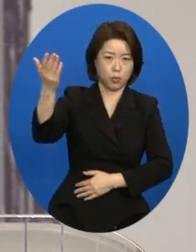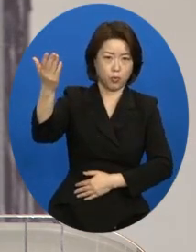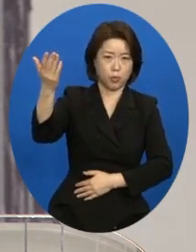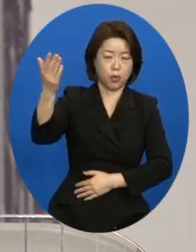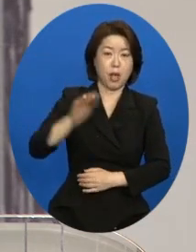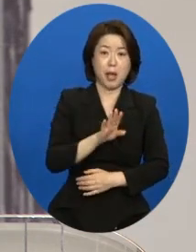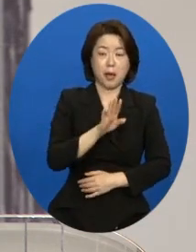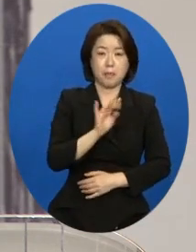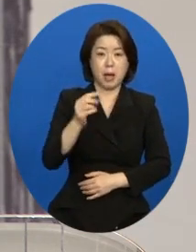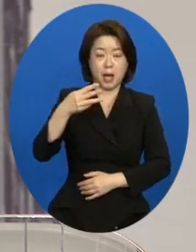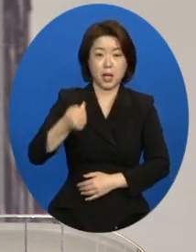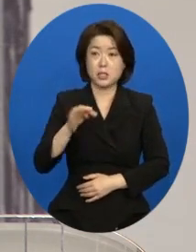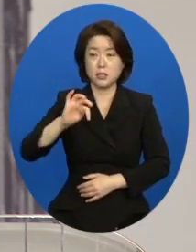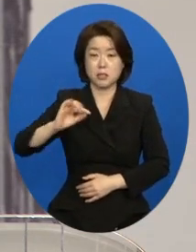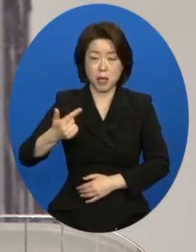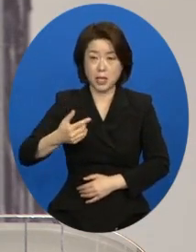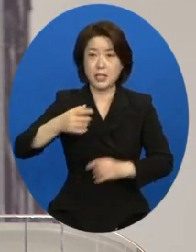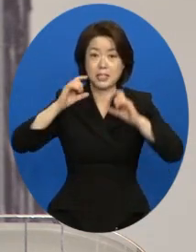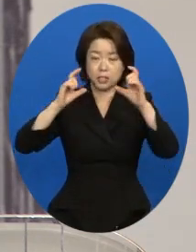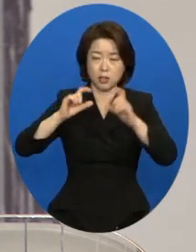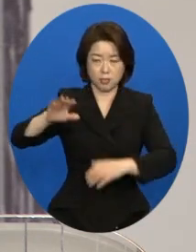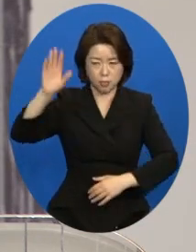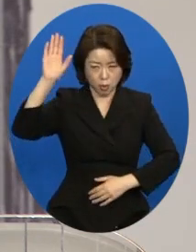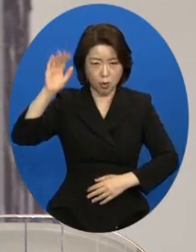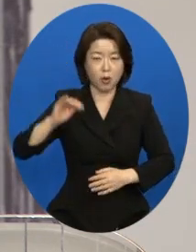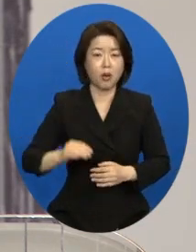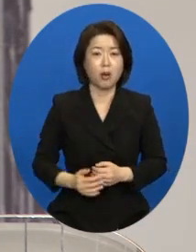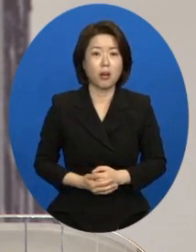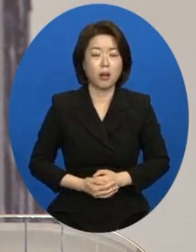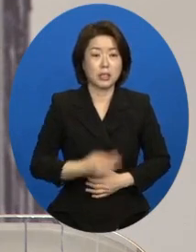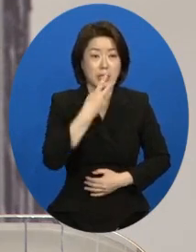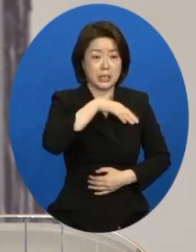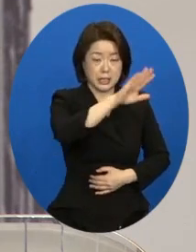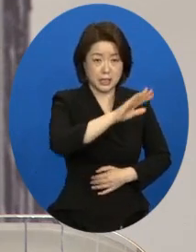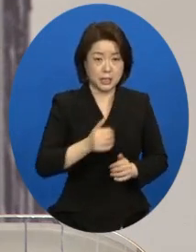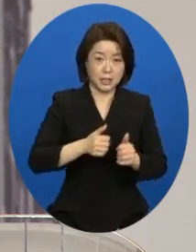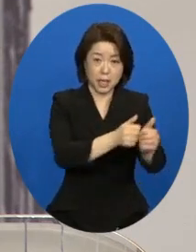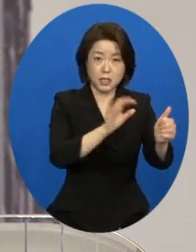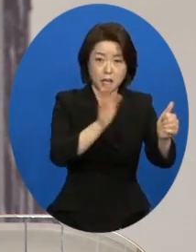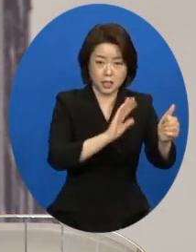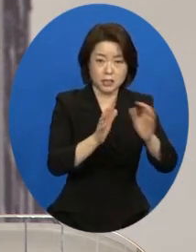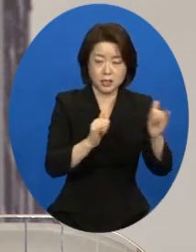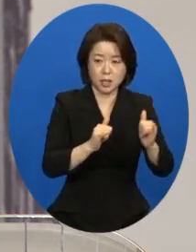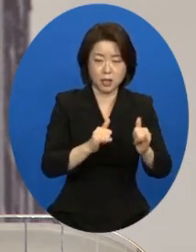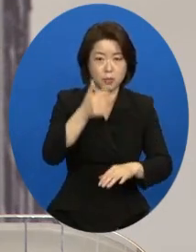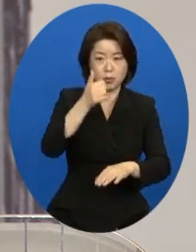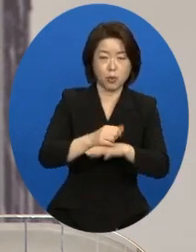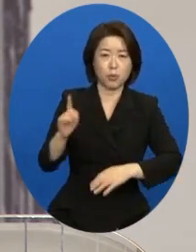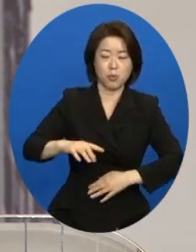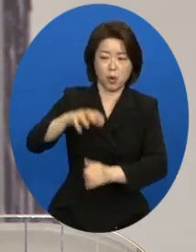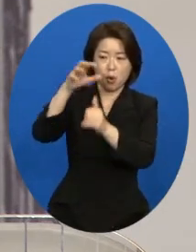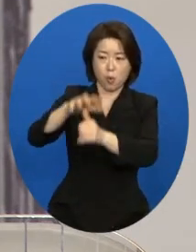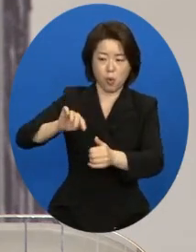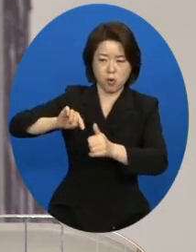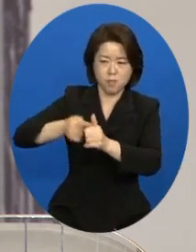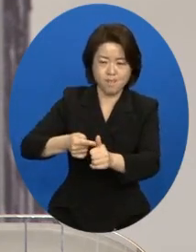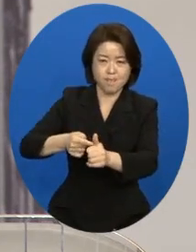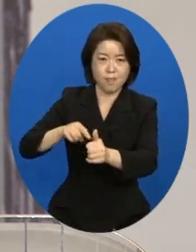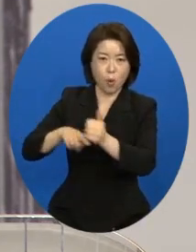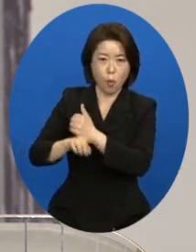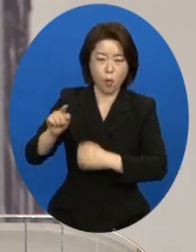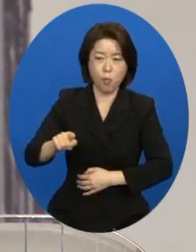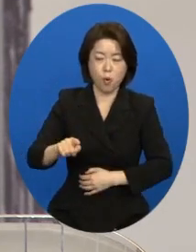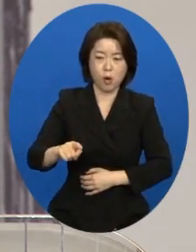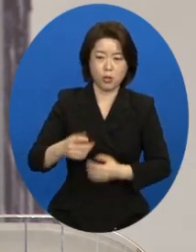선언이라고 하는데 그렇게 저항도 하고, 히틀러를 따라가지 않은 사람들은 결국 어떻게 됐느냐? 감옥에 들어가고 고문을 당하고